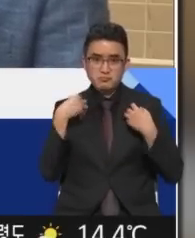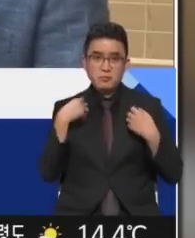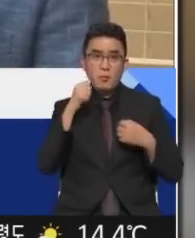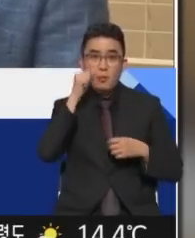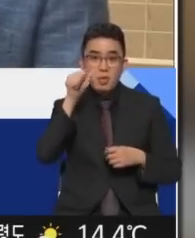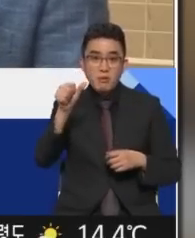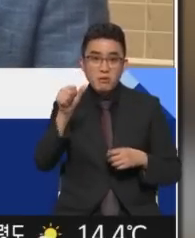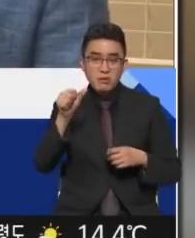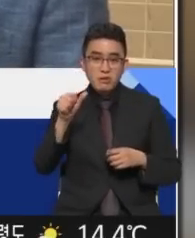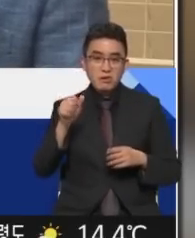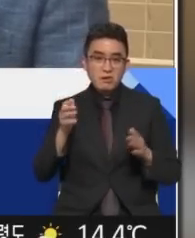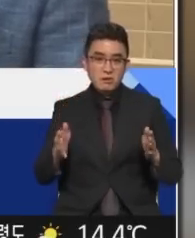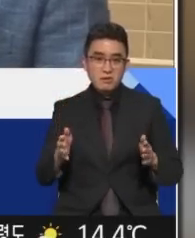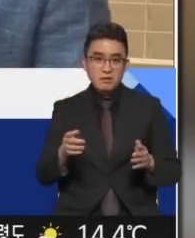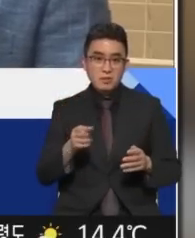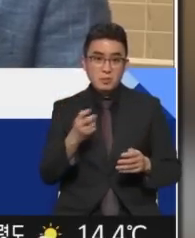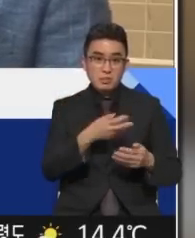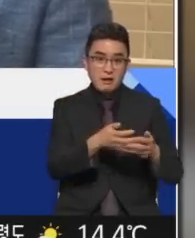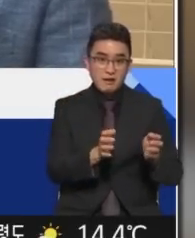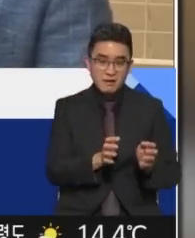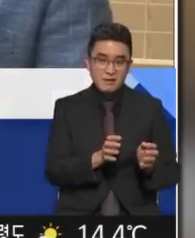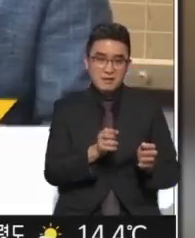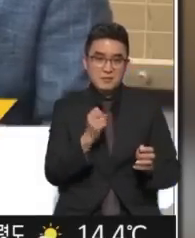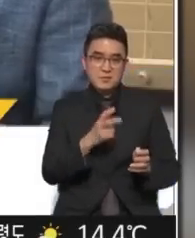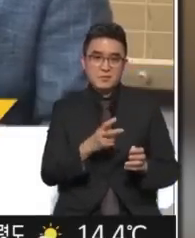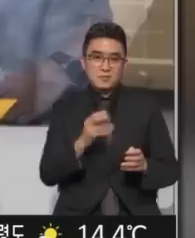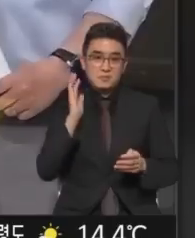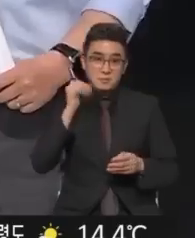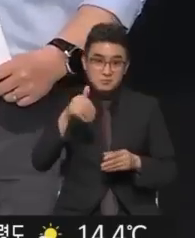하고 또 대권 얘기 나올 수 있습니까?